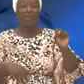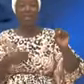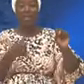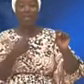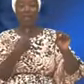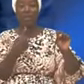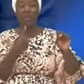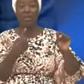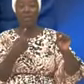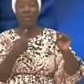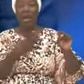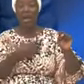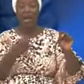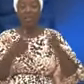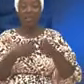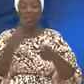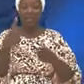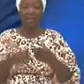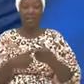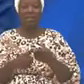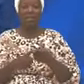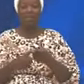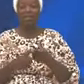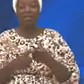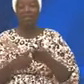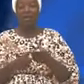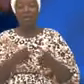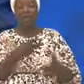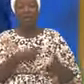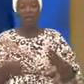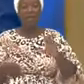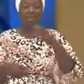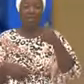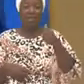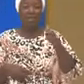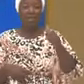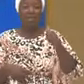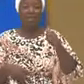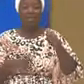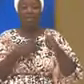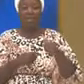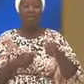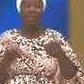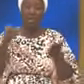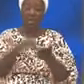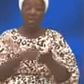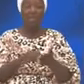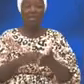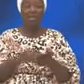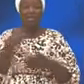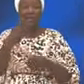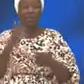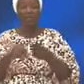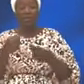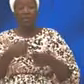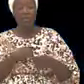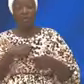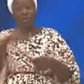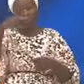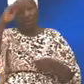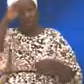parler pour l'accomplissement mersey disent merci dit ça il me dit fille de l'homme